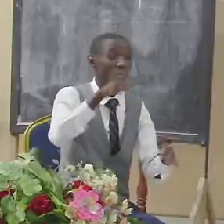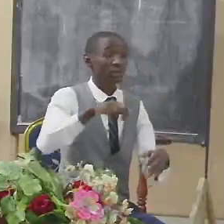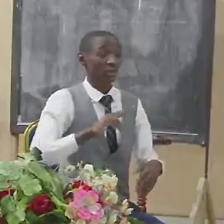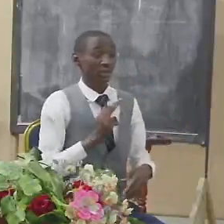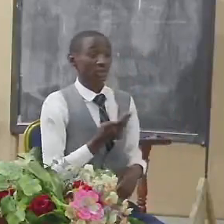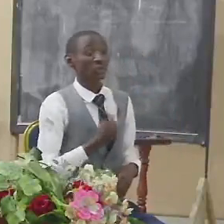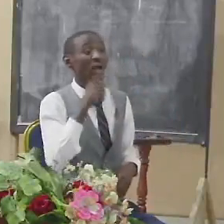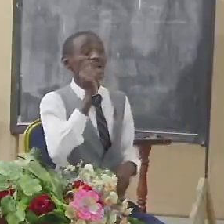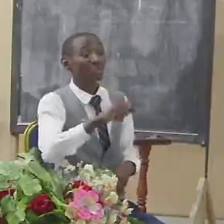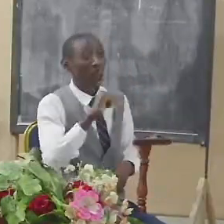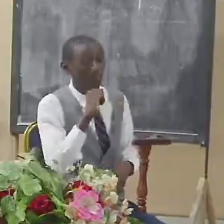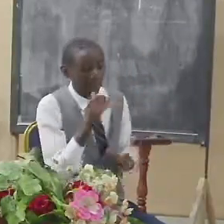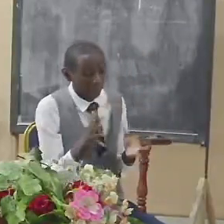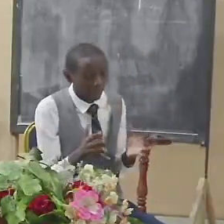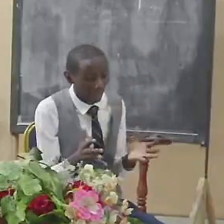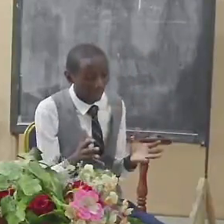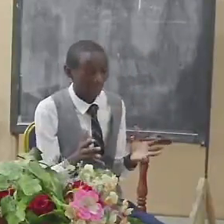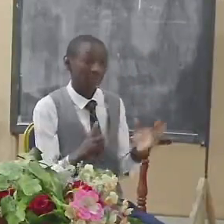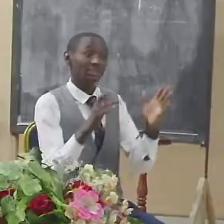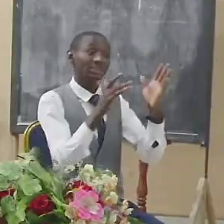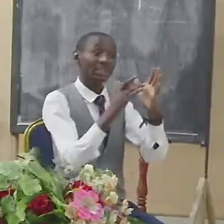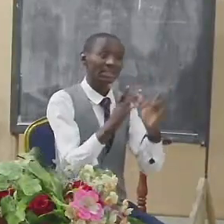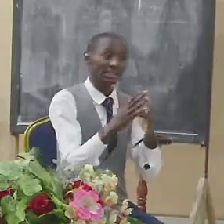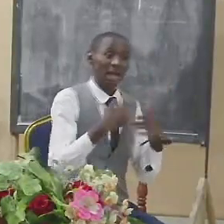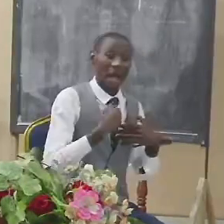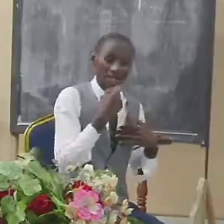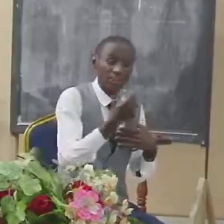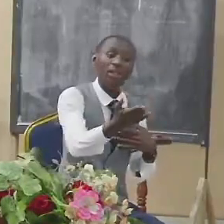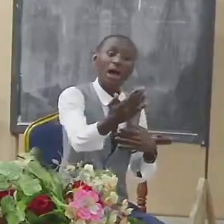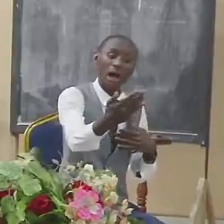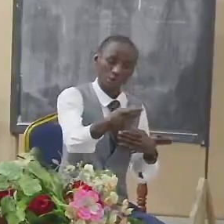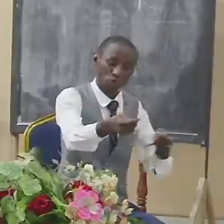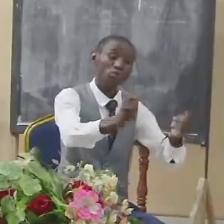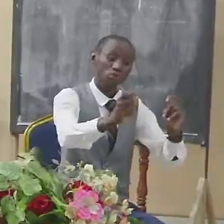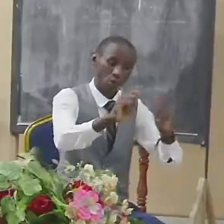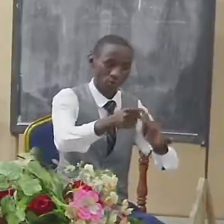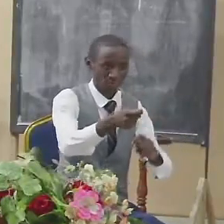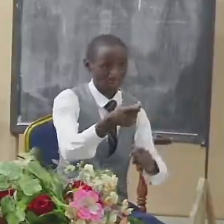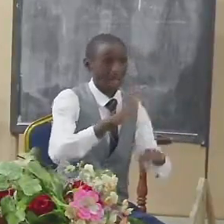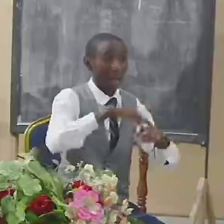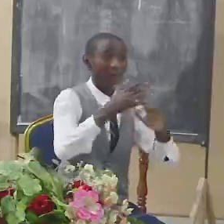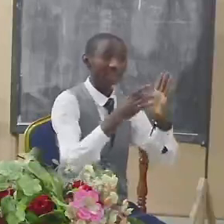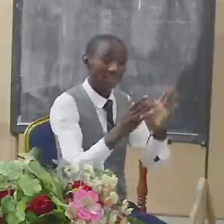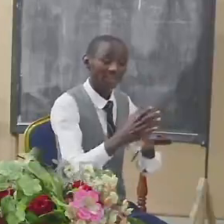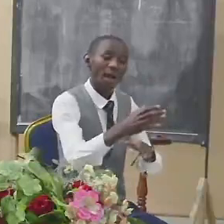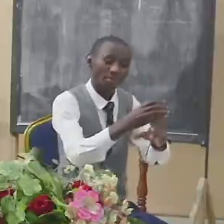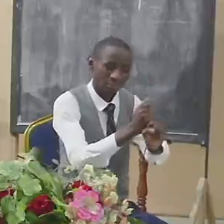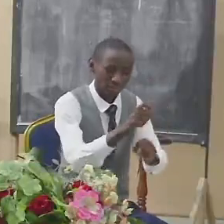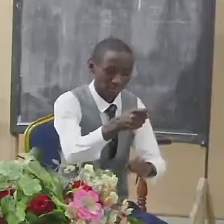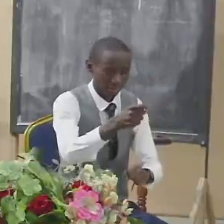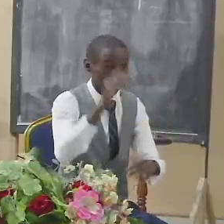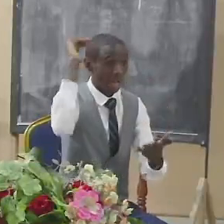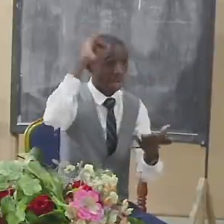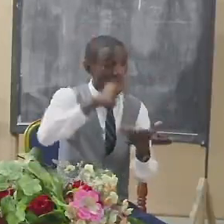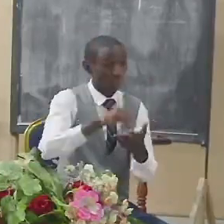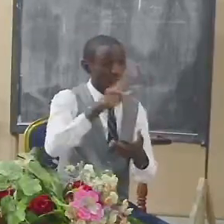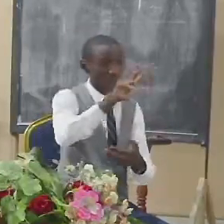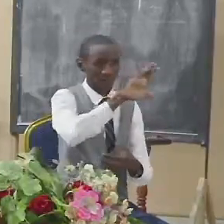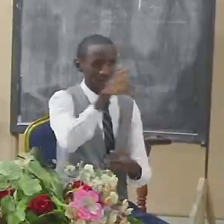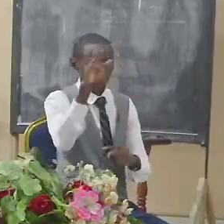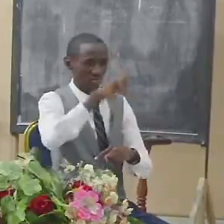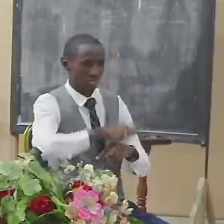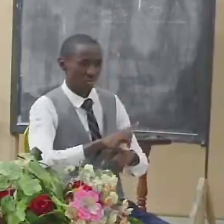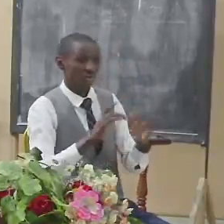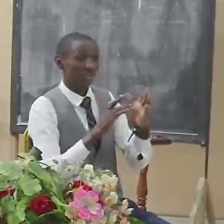devons pas craindre. Hatupashwe ogopa. Il a dit donne. Alisema leta. Et il a pris les clés. Na akakamata. Et le troisième jour. Na siku ya